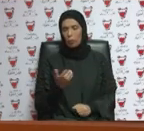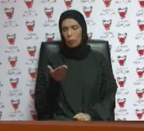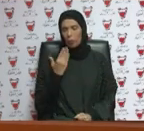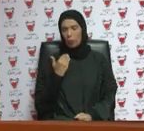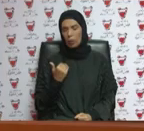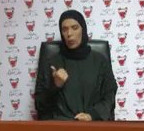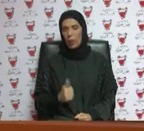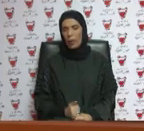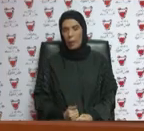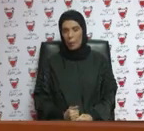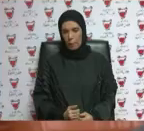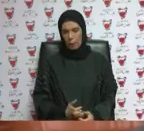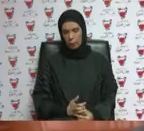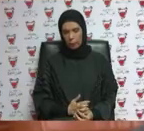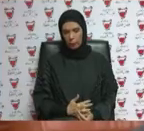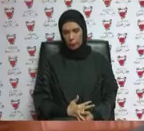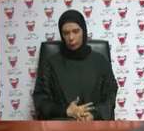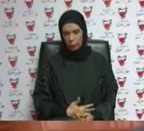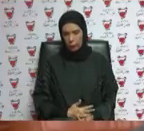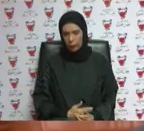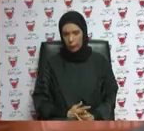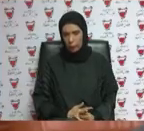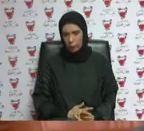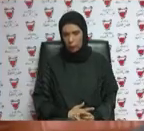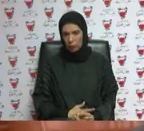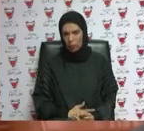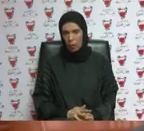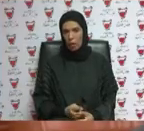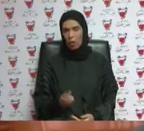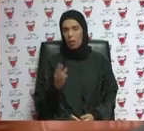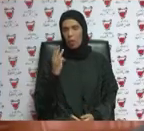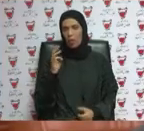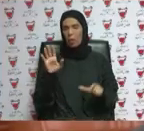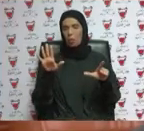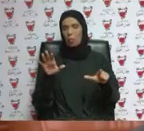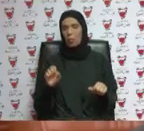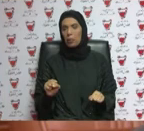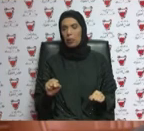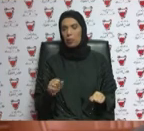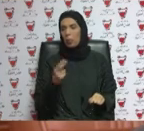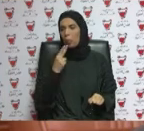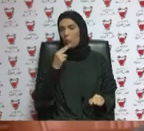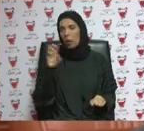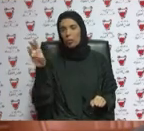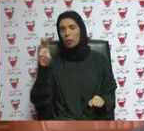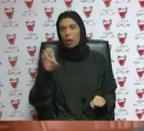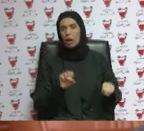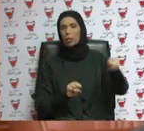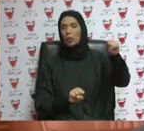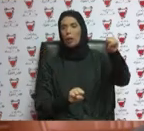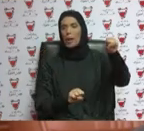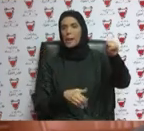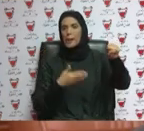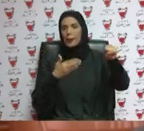ونحن منذ بدات مبادرات الحكومه حوالي 3 أسابيع لم نستمع من تمكين ما هي المبادرات